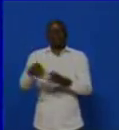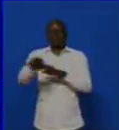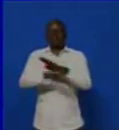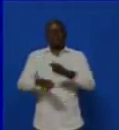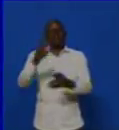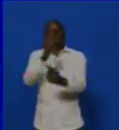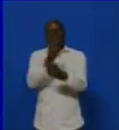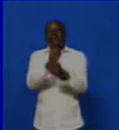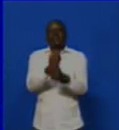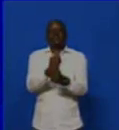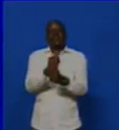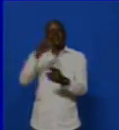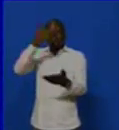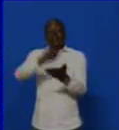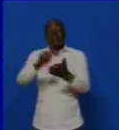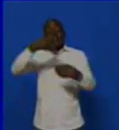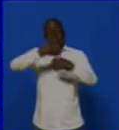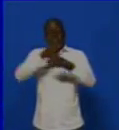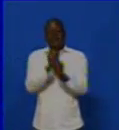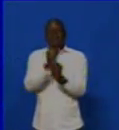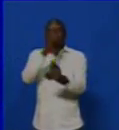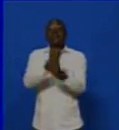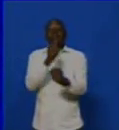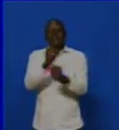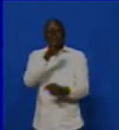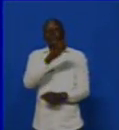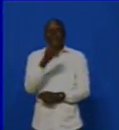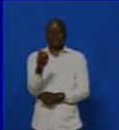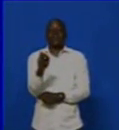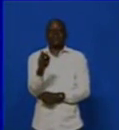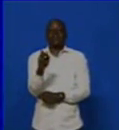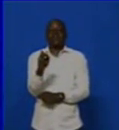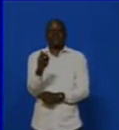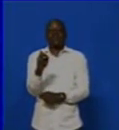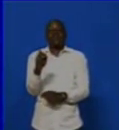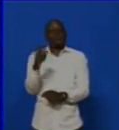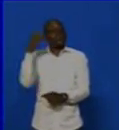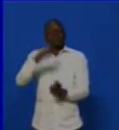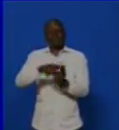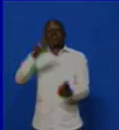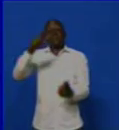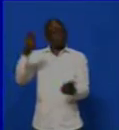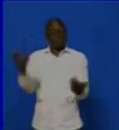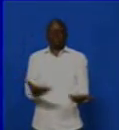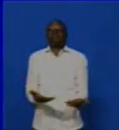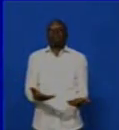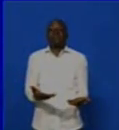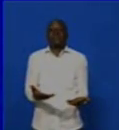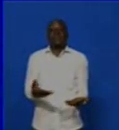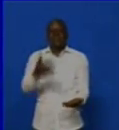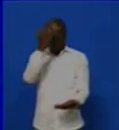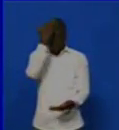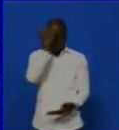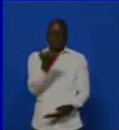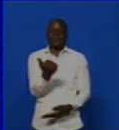les potentialités pour créer l'emploi au Burkina, le gros stock se trouve là-bas. Et donc c'est pourquoi,